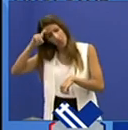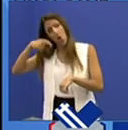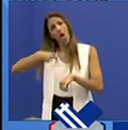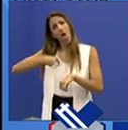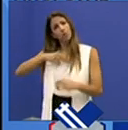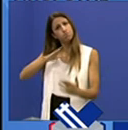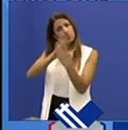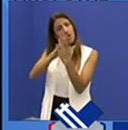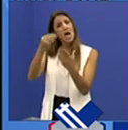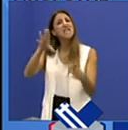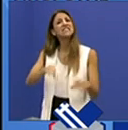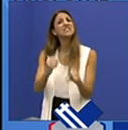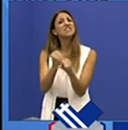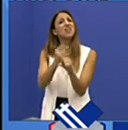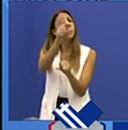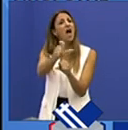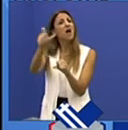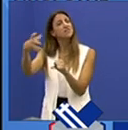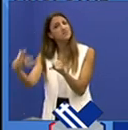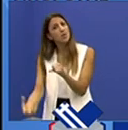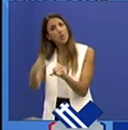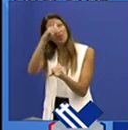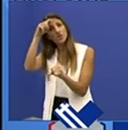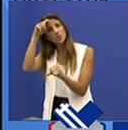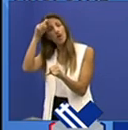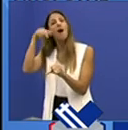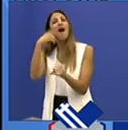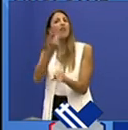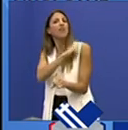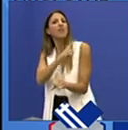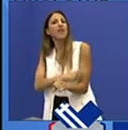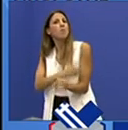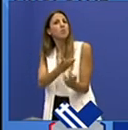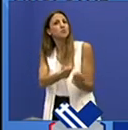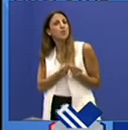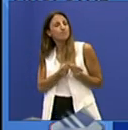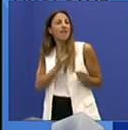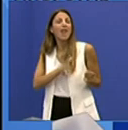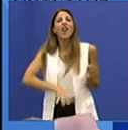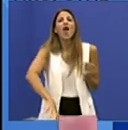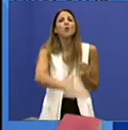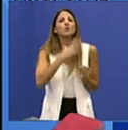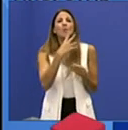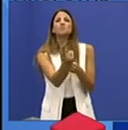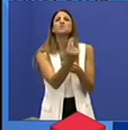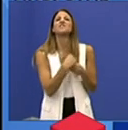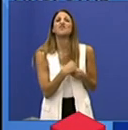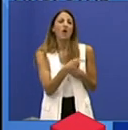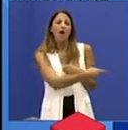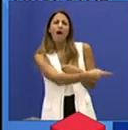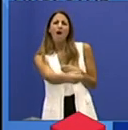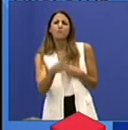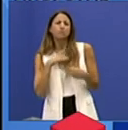μου. Αντλώ όμως δύναμη από τη δύναμη του λαού, από αυτό το ορμητικό και πολύμορφο